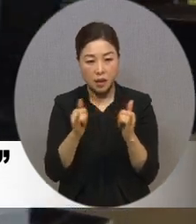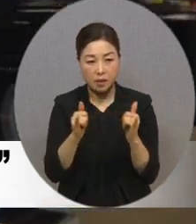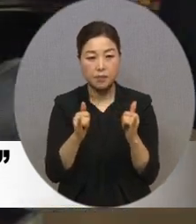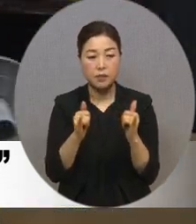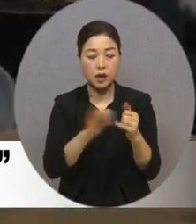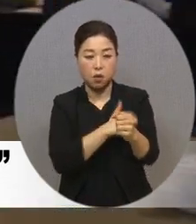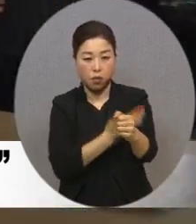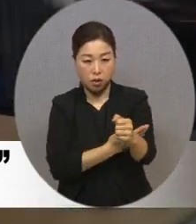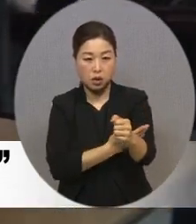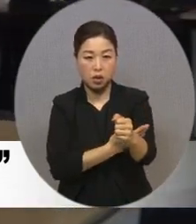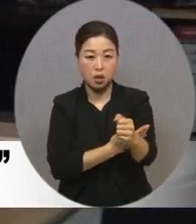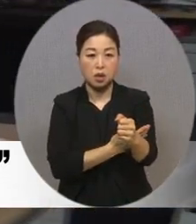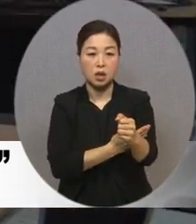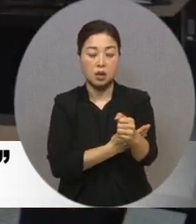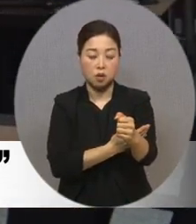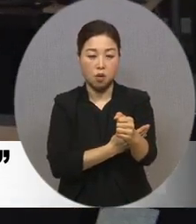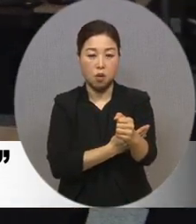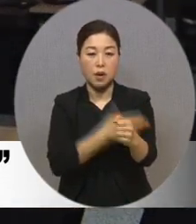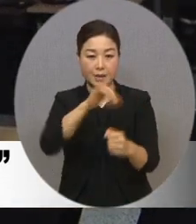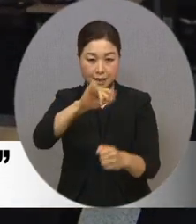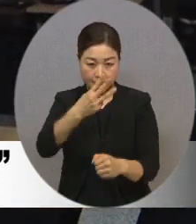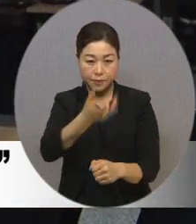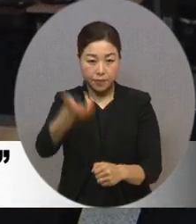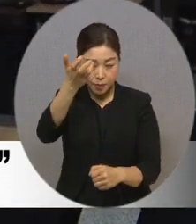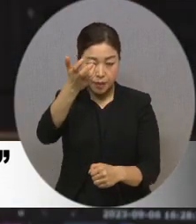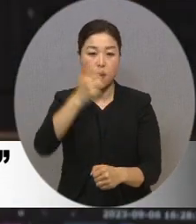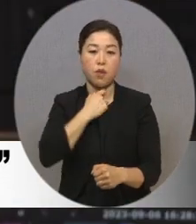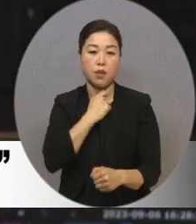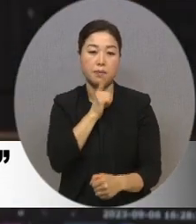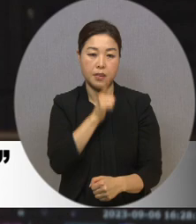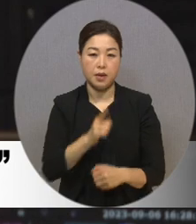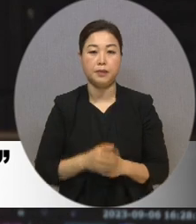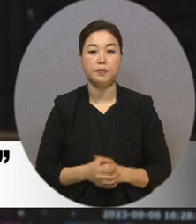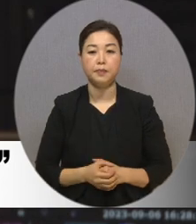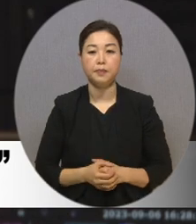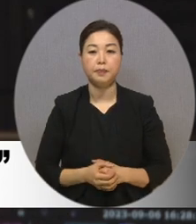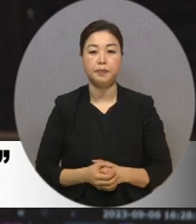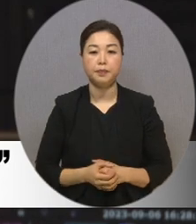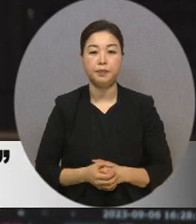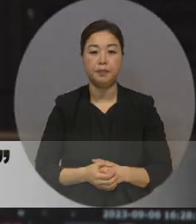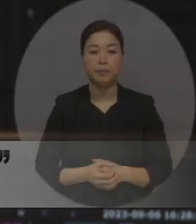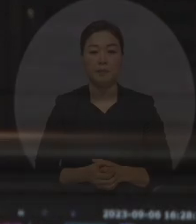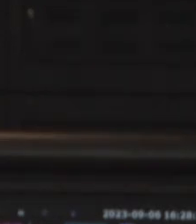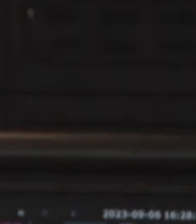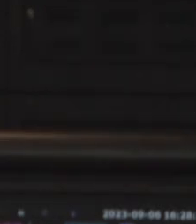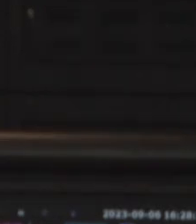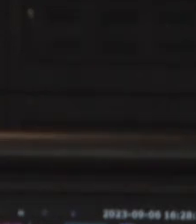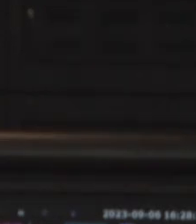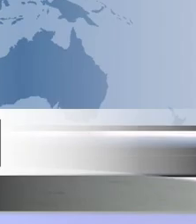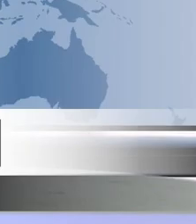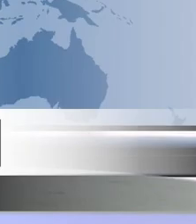품질 개선이 이루어지기를 바란다고 말했습니다. 복지TV 뉴스 김은별입니다.